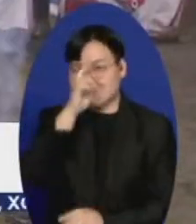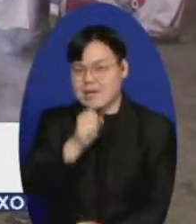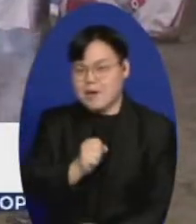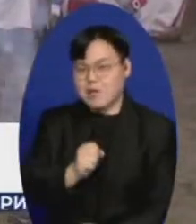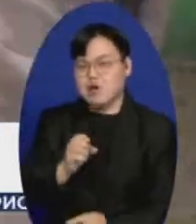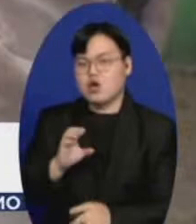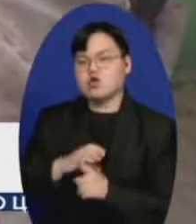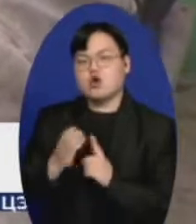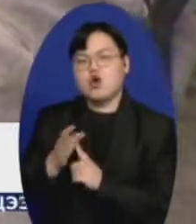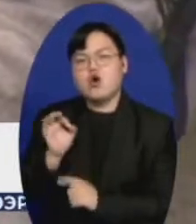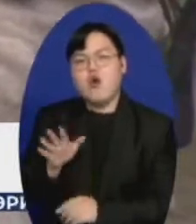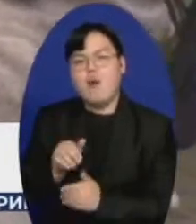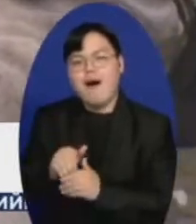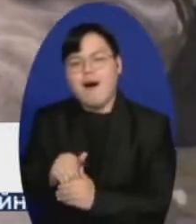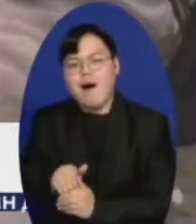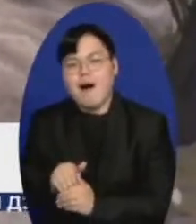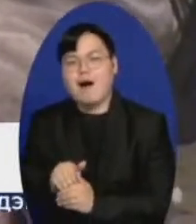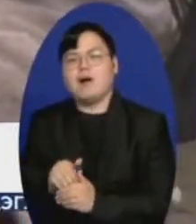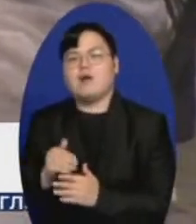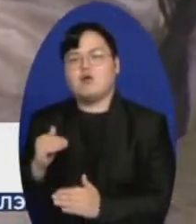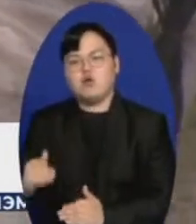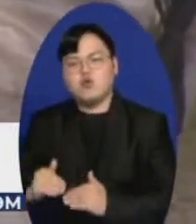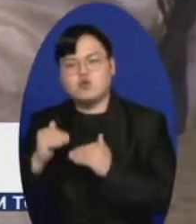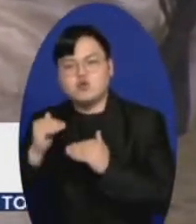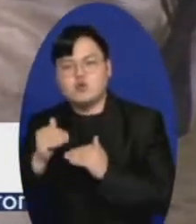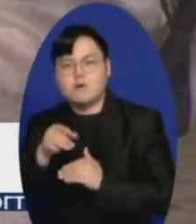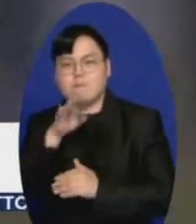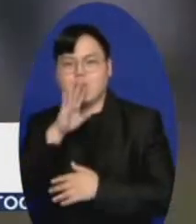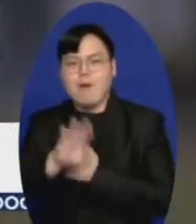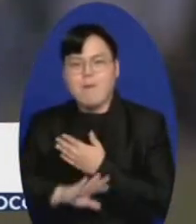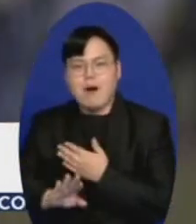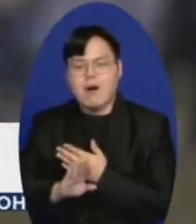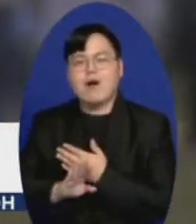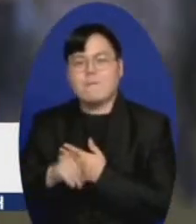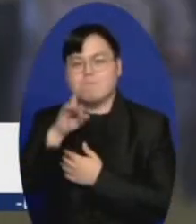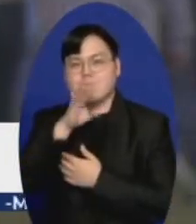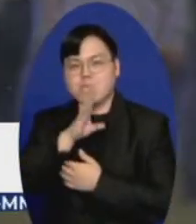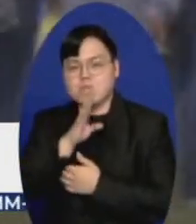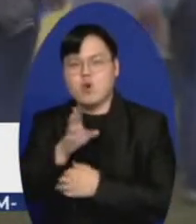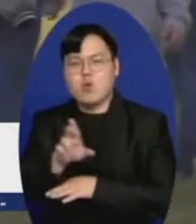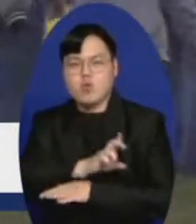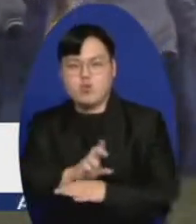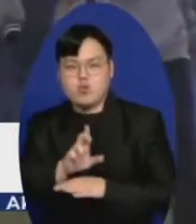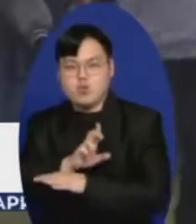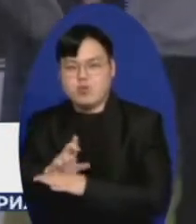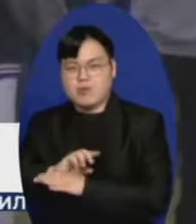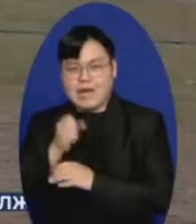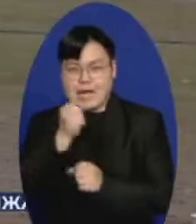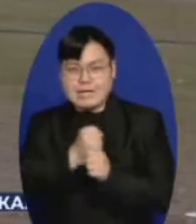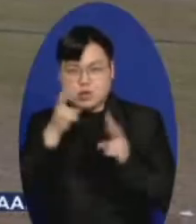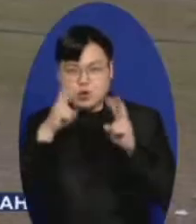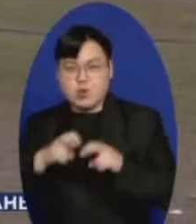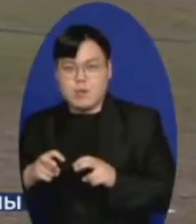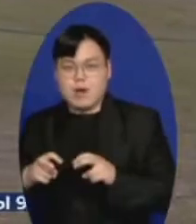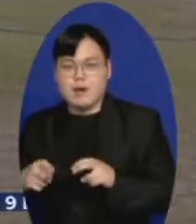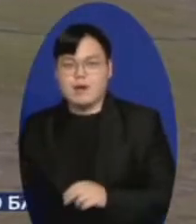бит бус үеийг хамгаалах хөгжүүлэхтэй холбоотойгоор энэ жил бүсчилсэн судалгааны ажлуудыг эхлүүлээд байгаа юм.